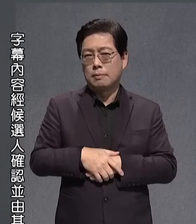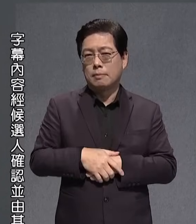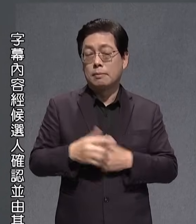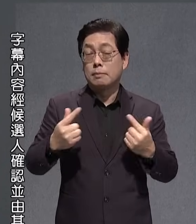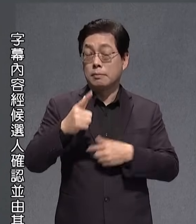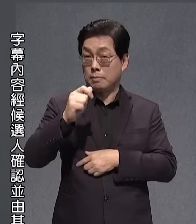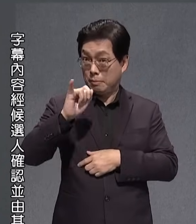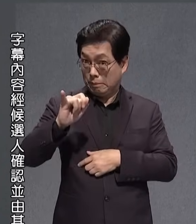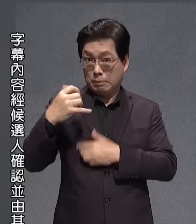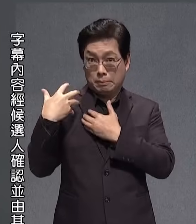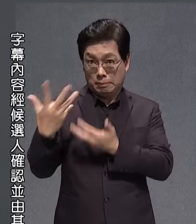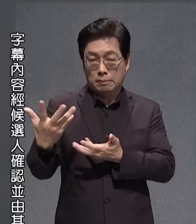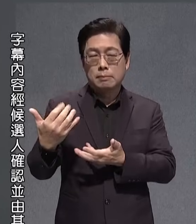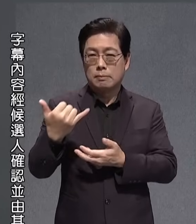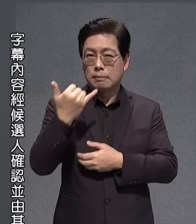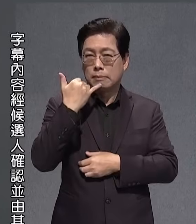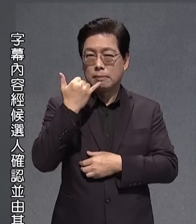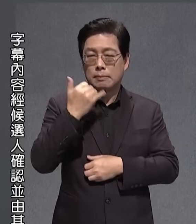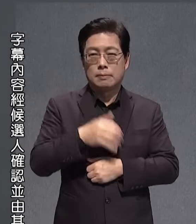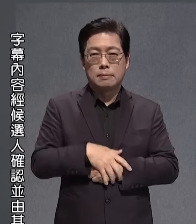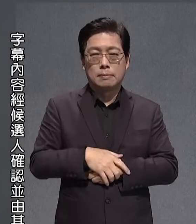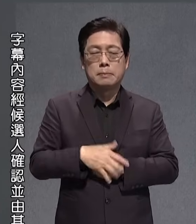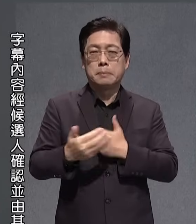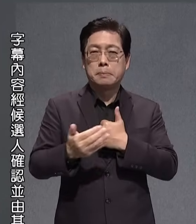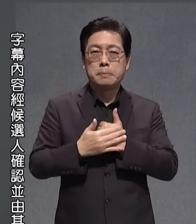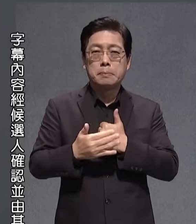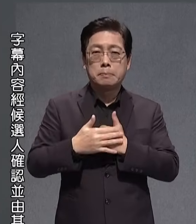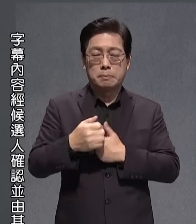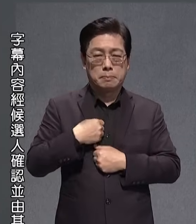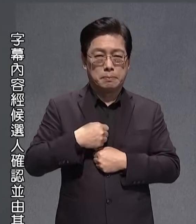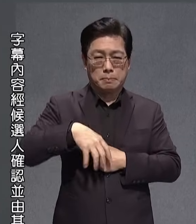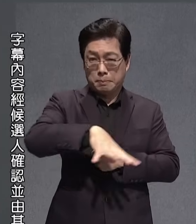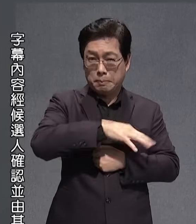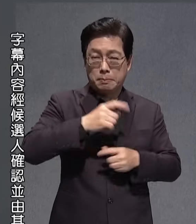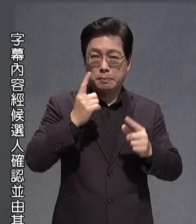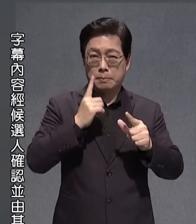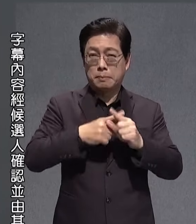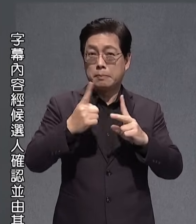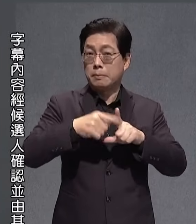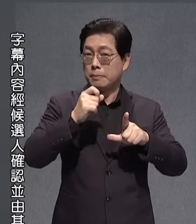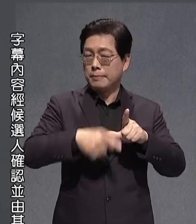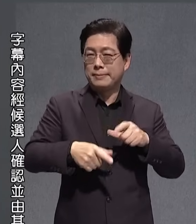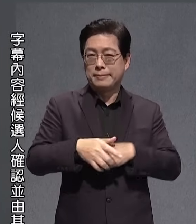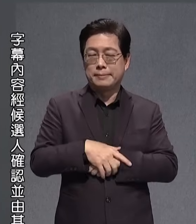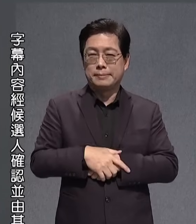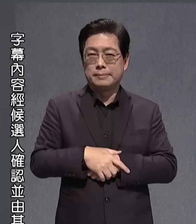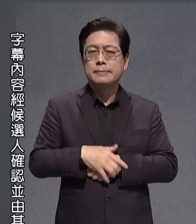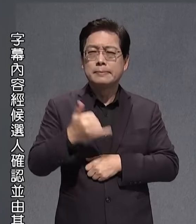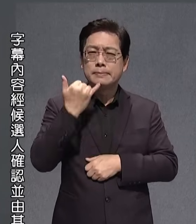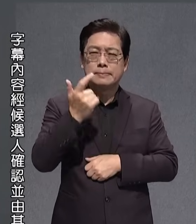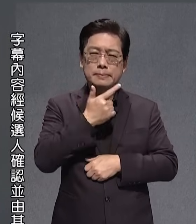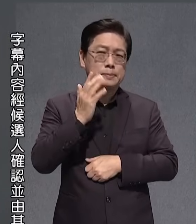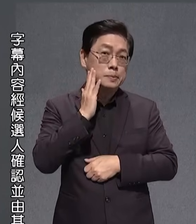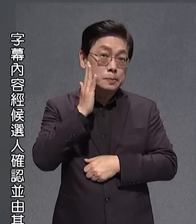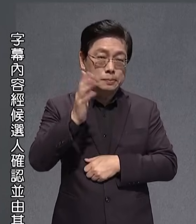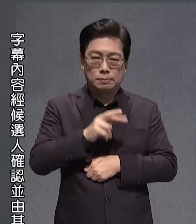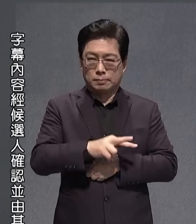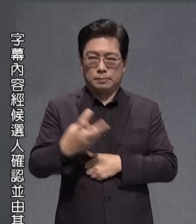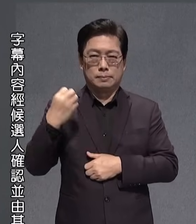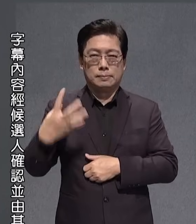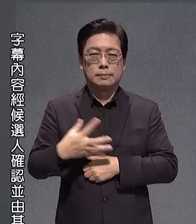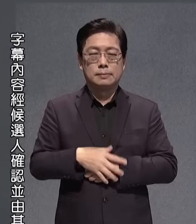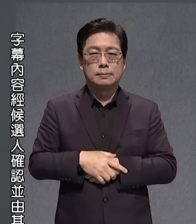们必须要用人工智慧来帮助广大的中小企业，让他们能够顺利的数位转